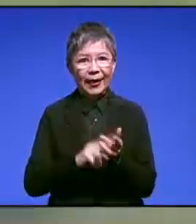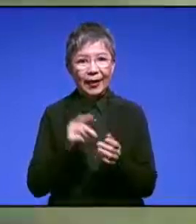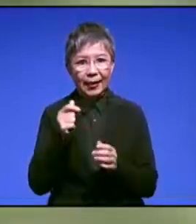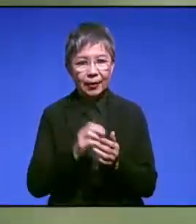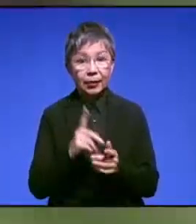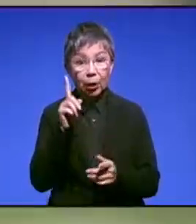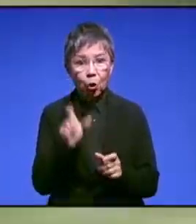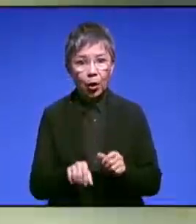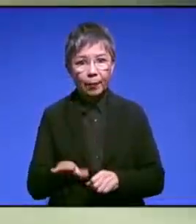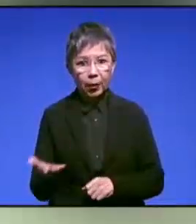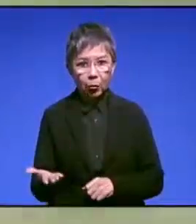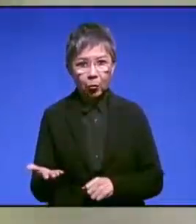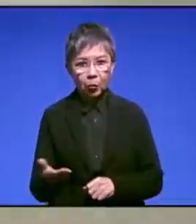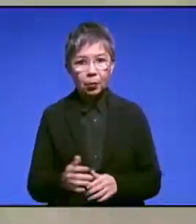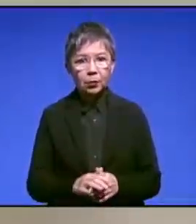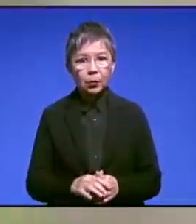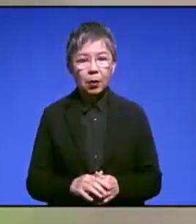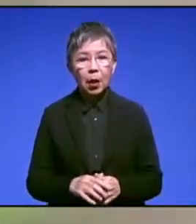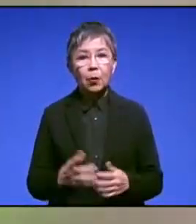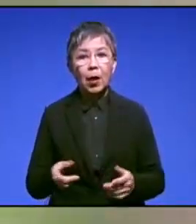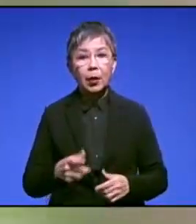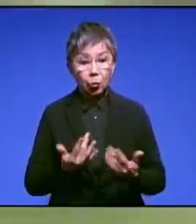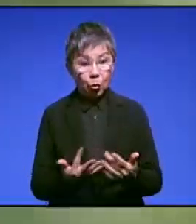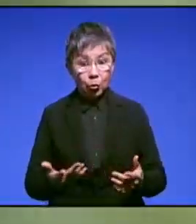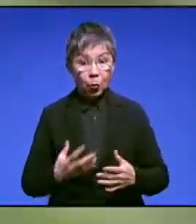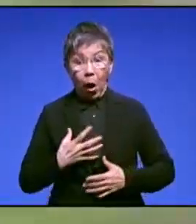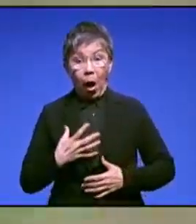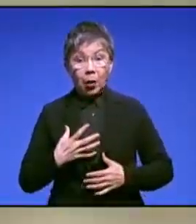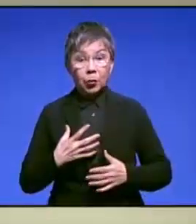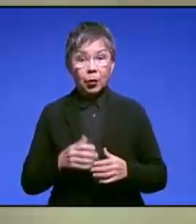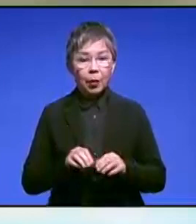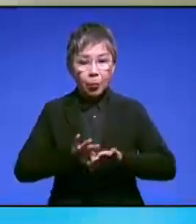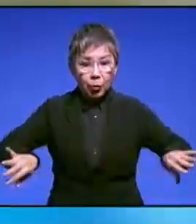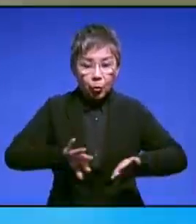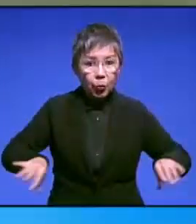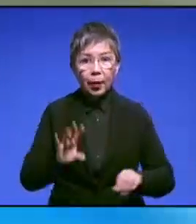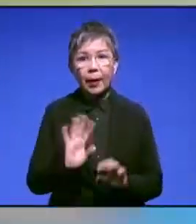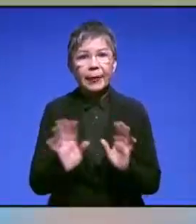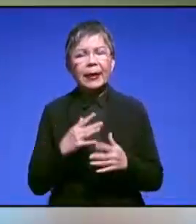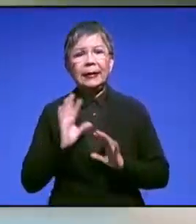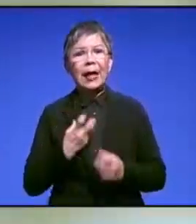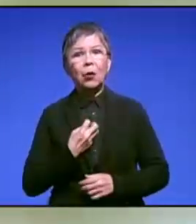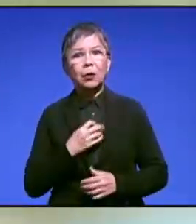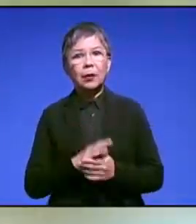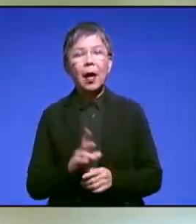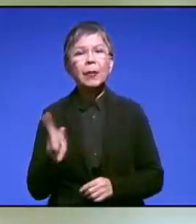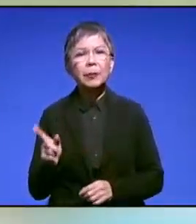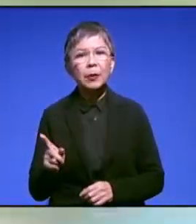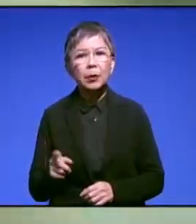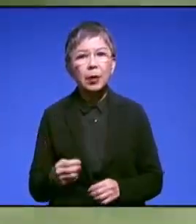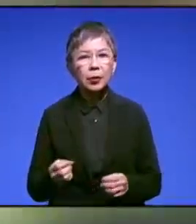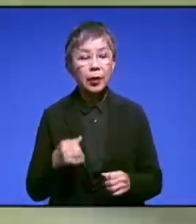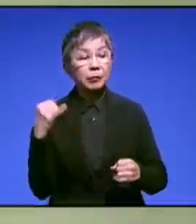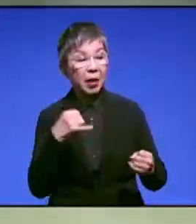Satu orang tewas dalam insiden ini. Ironisnya, warga justru tak kuasa melerai keduanya. Peristiwa diduga dipicu aksi